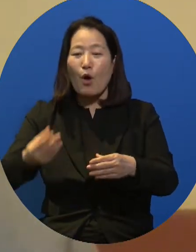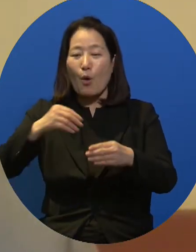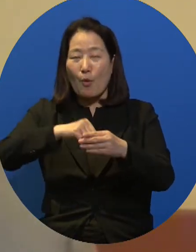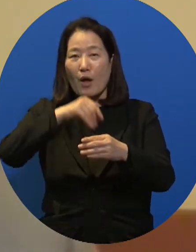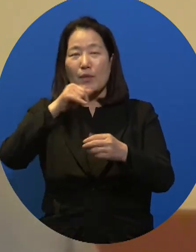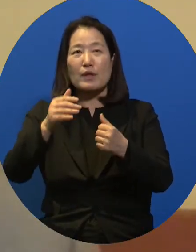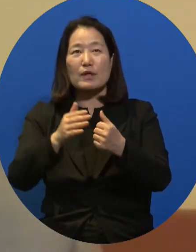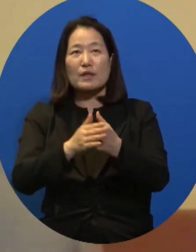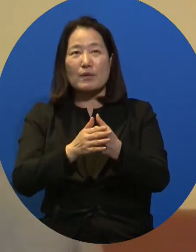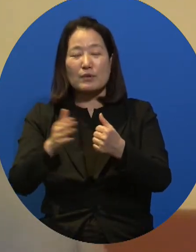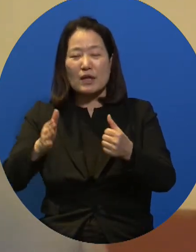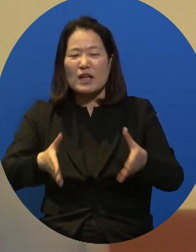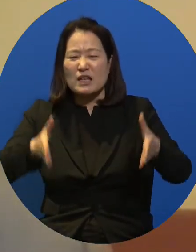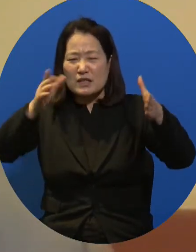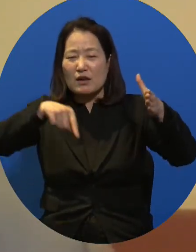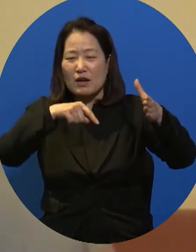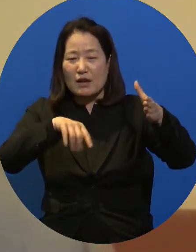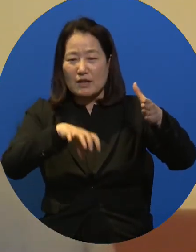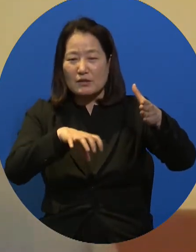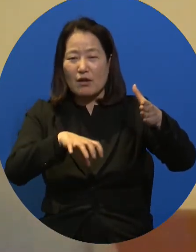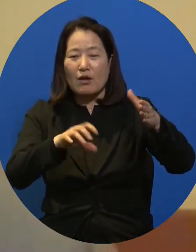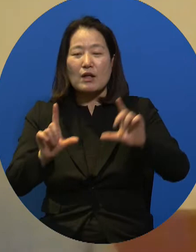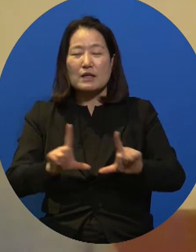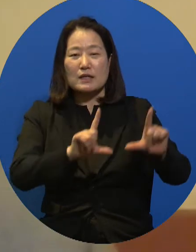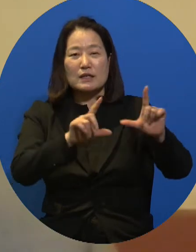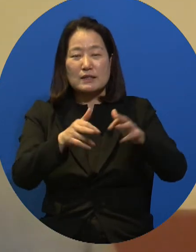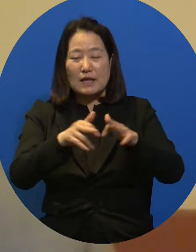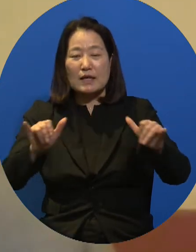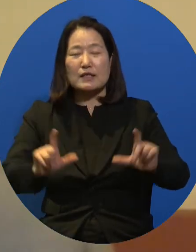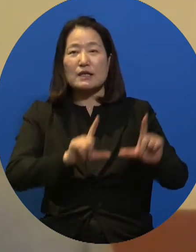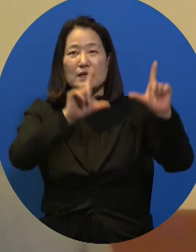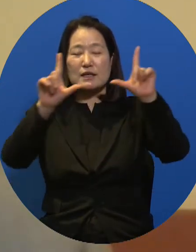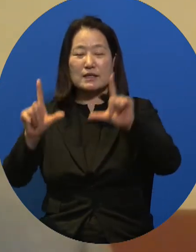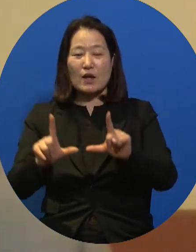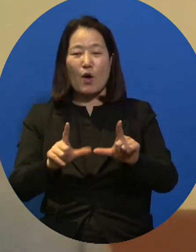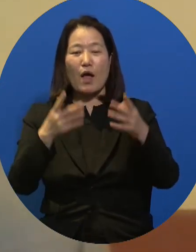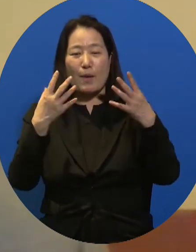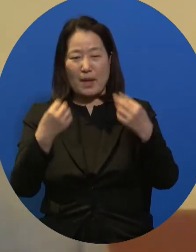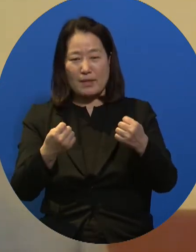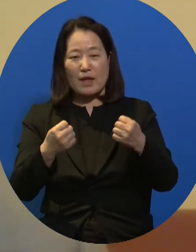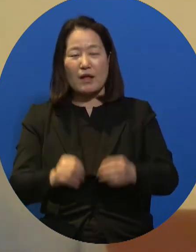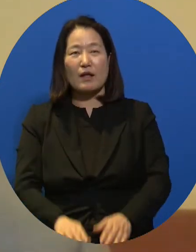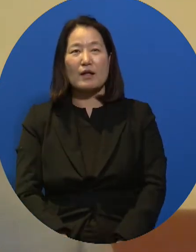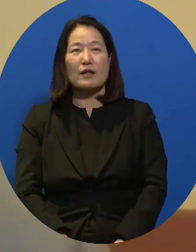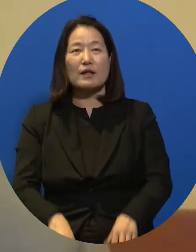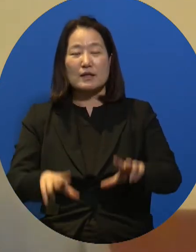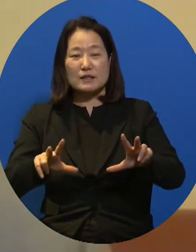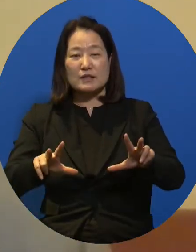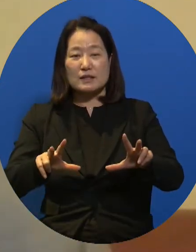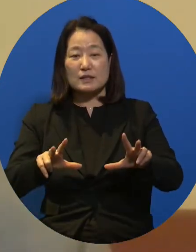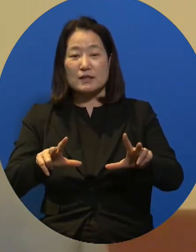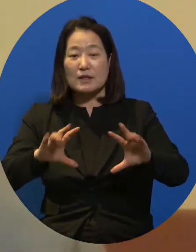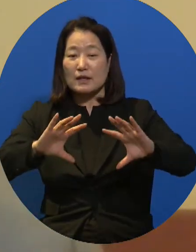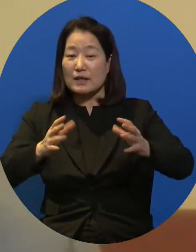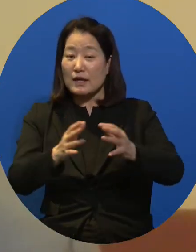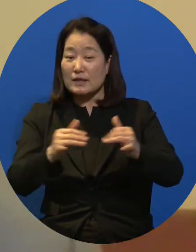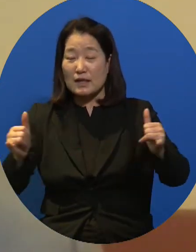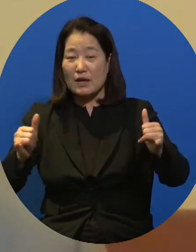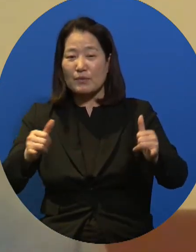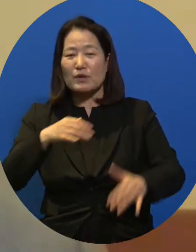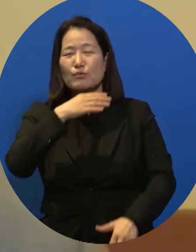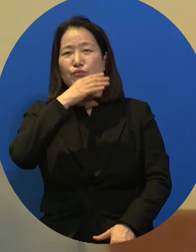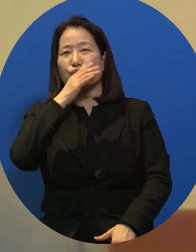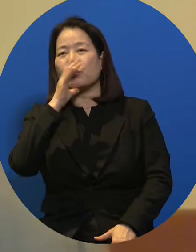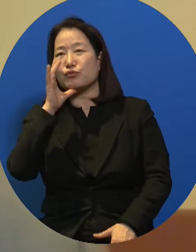시설률을 가지고 있습니다. 현재 우리는 인구 고령화를 경험하고 있습니다. 그렇기 때문에 이제 많은 유럽